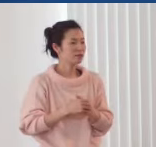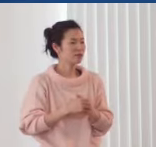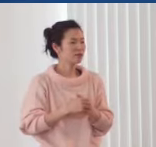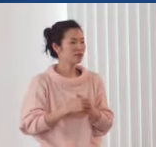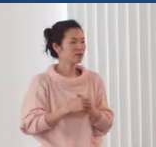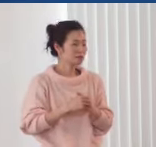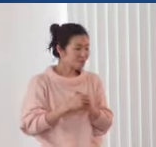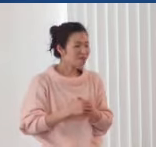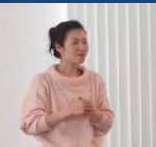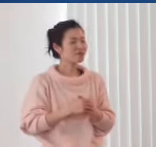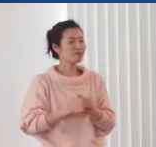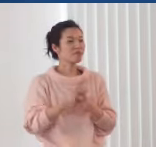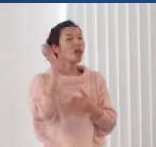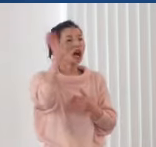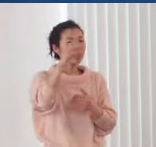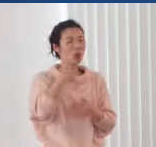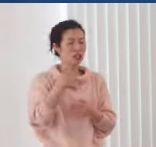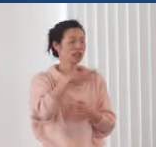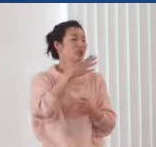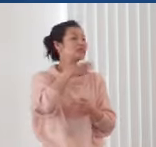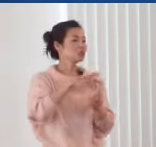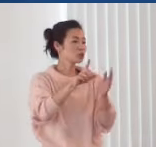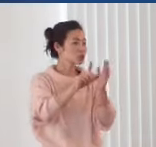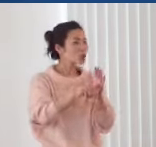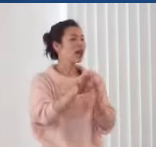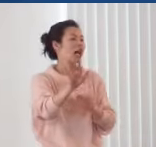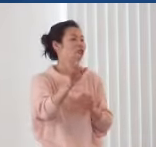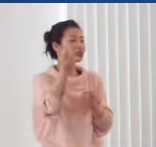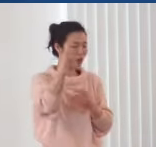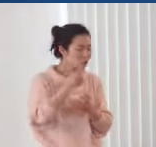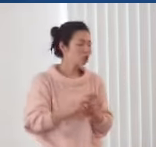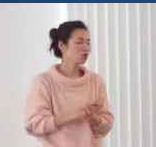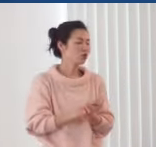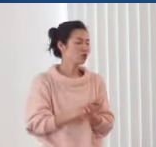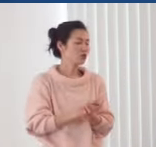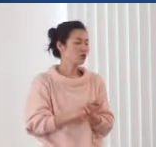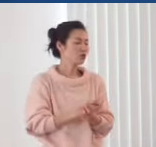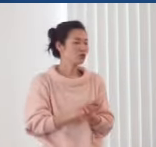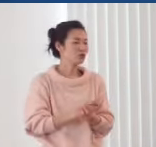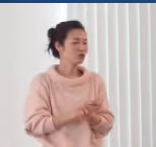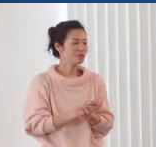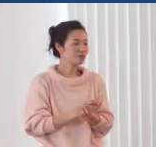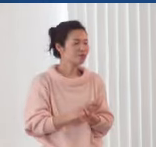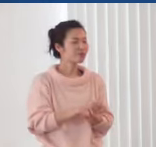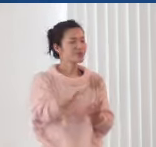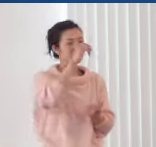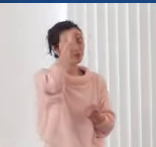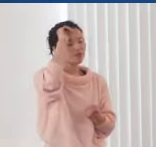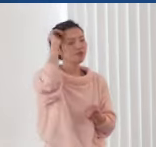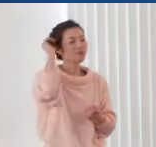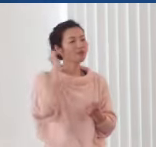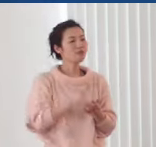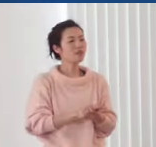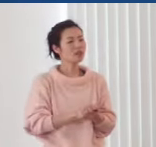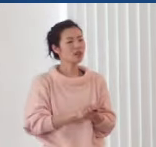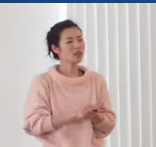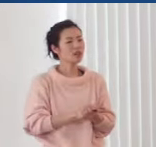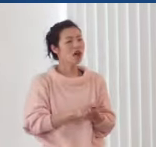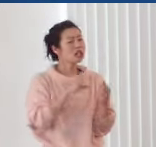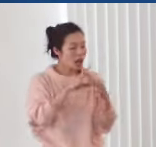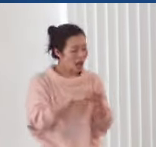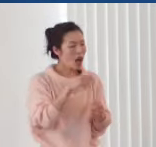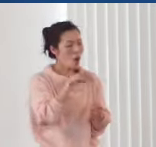ということを私たちはやがて知ることができる。そういう意味でこの永遠への思いっていう